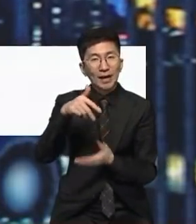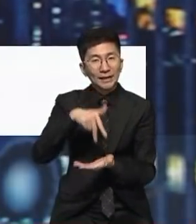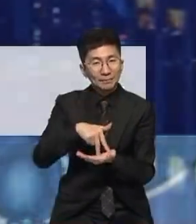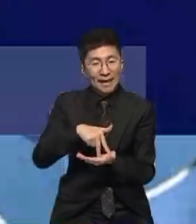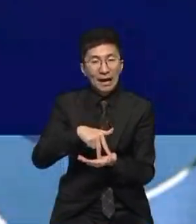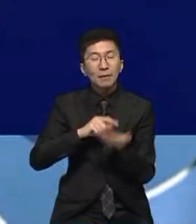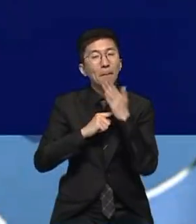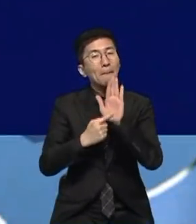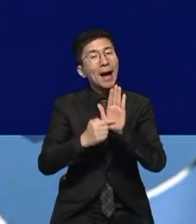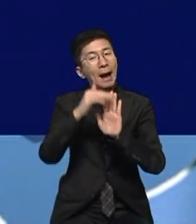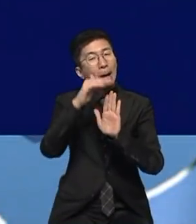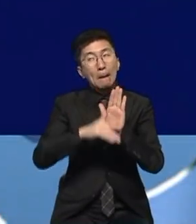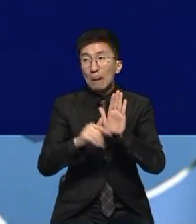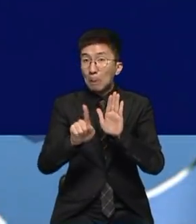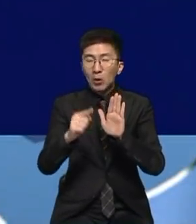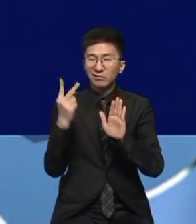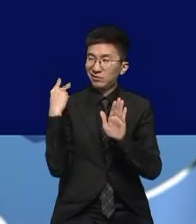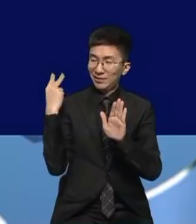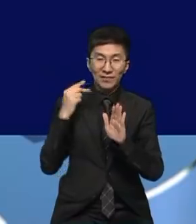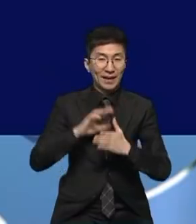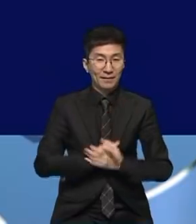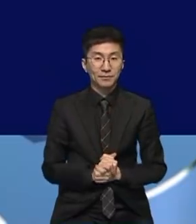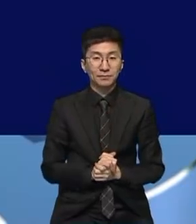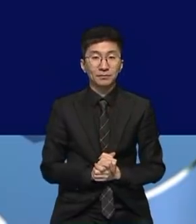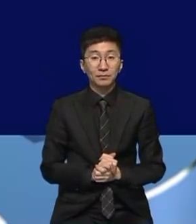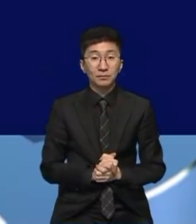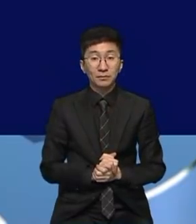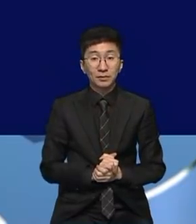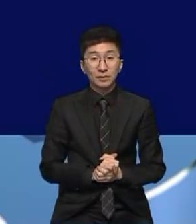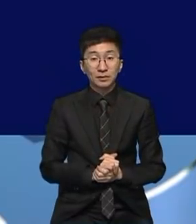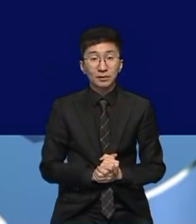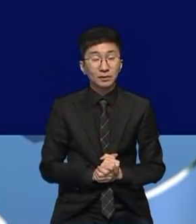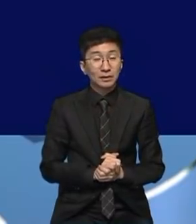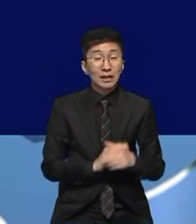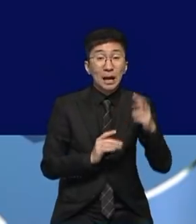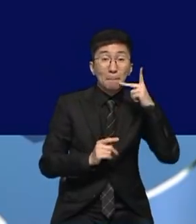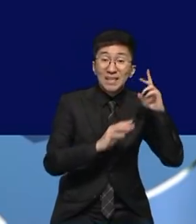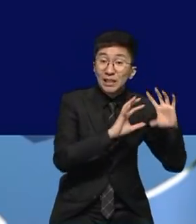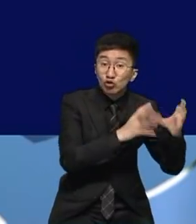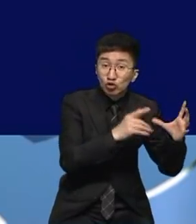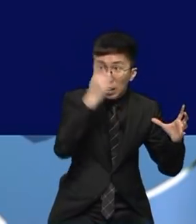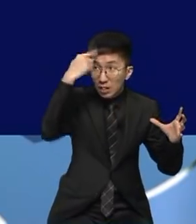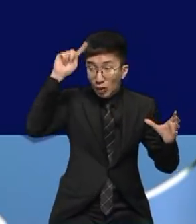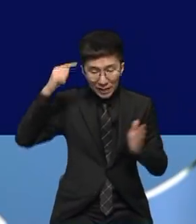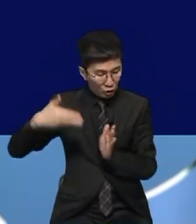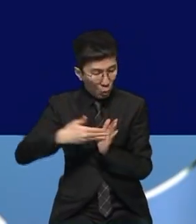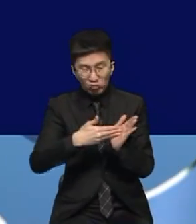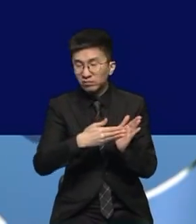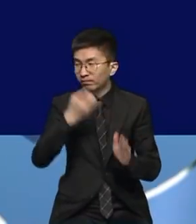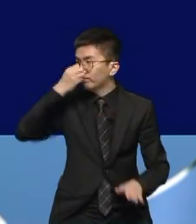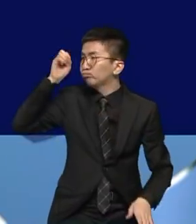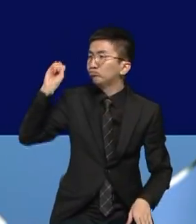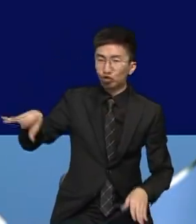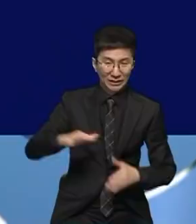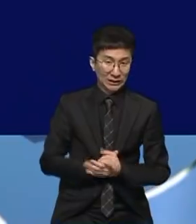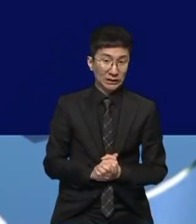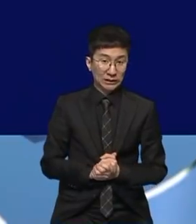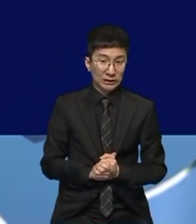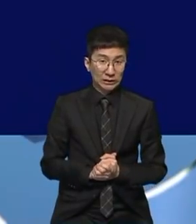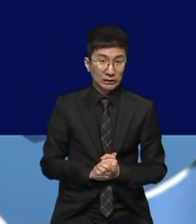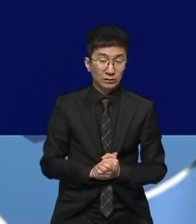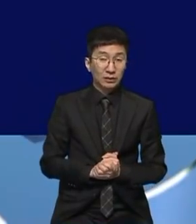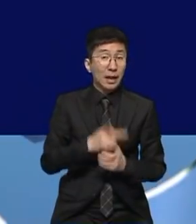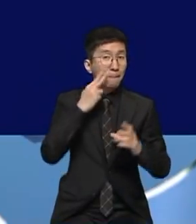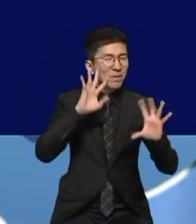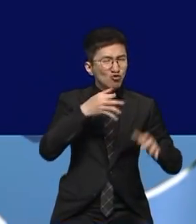올라왔습니다. 네. 우크라이나 사태는 미국이 러시아의 합법적인 요구를 무시하고 미국이 패권만